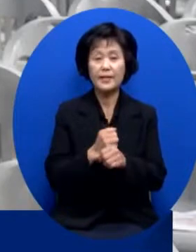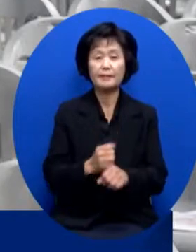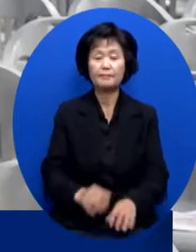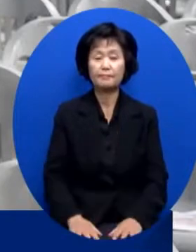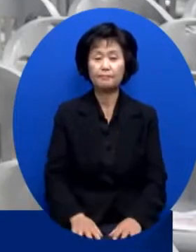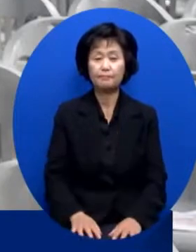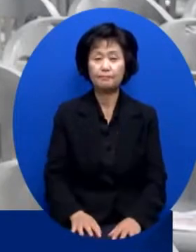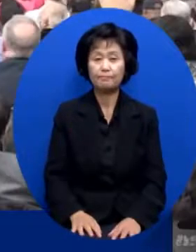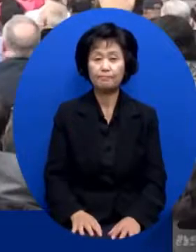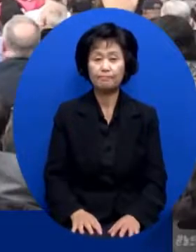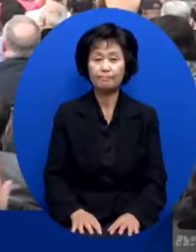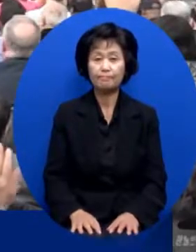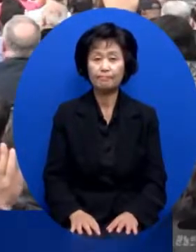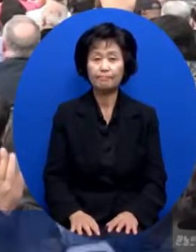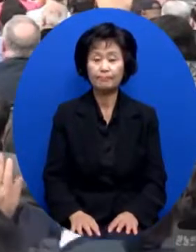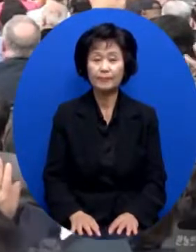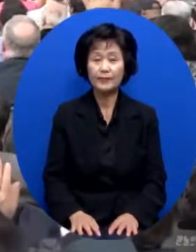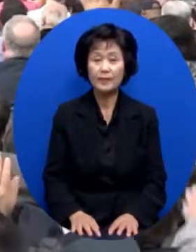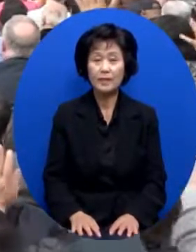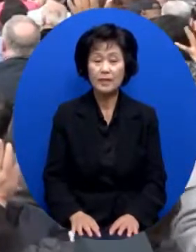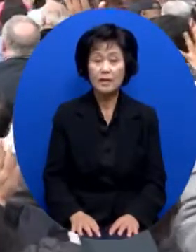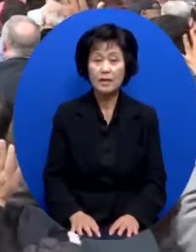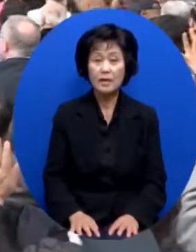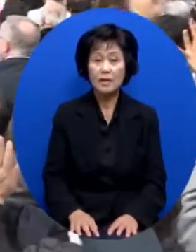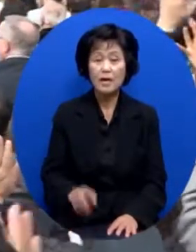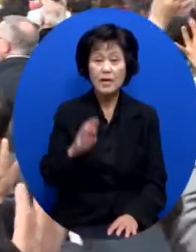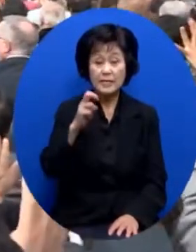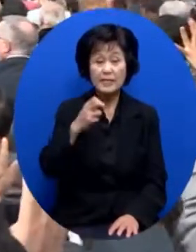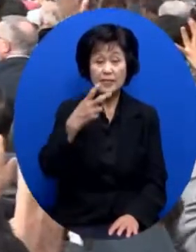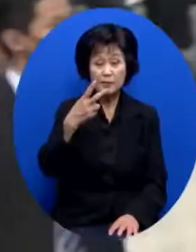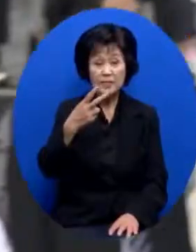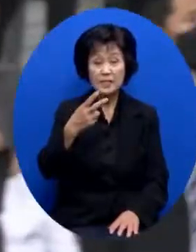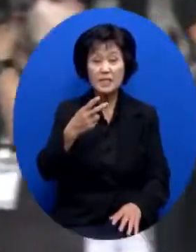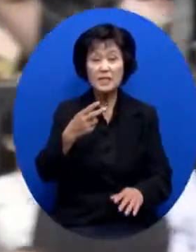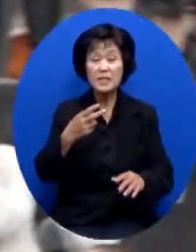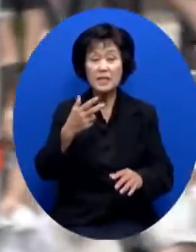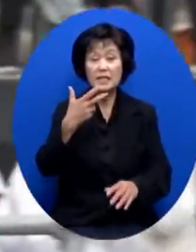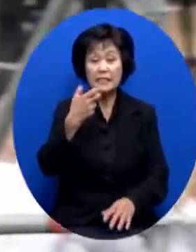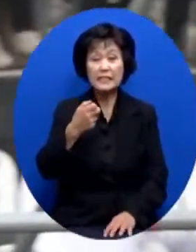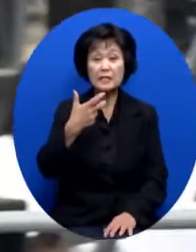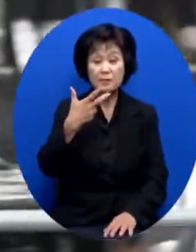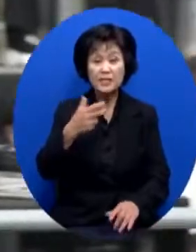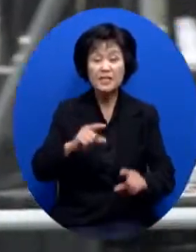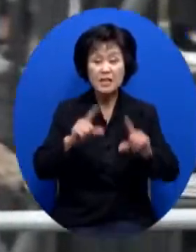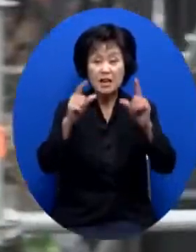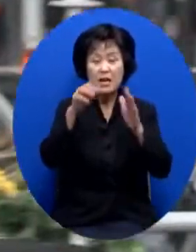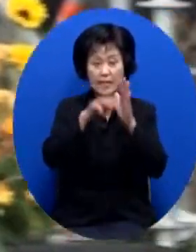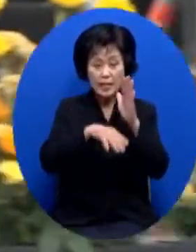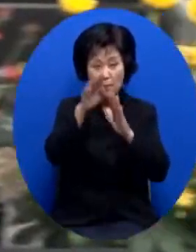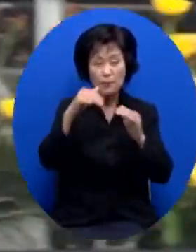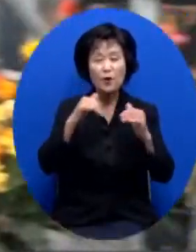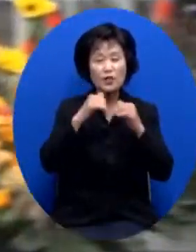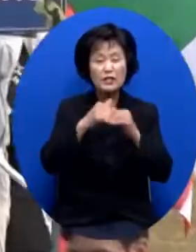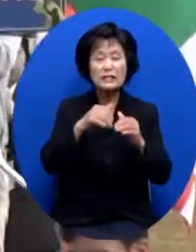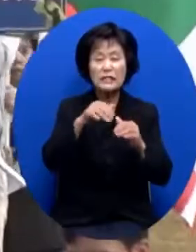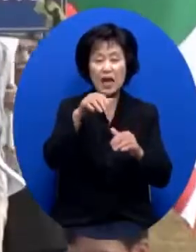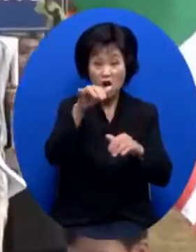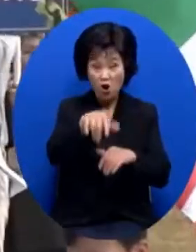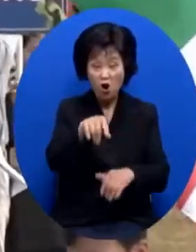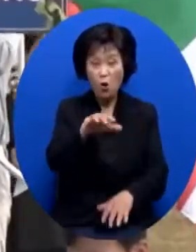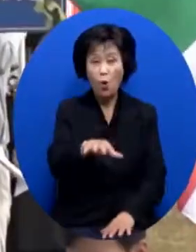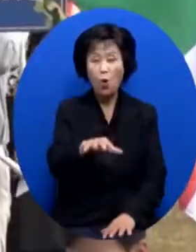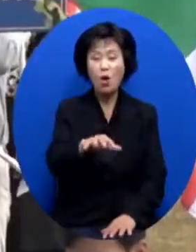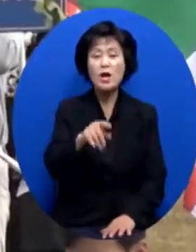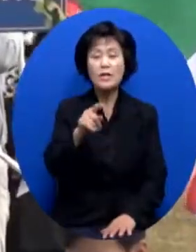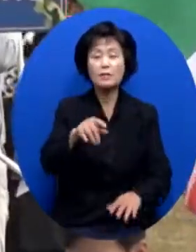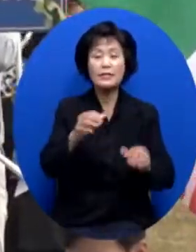of Korea. 77년 남북 전쟁 이후 한반도 분단의 상징이자 평화의 상징인 평화 누리공원. 이번